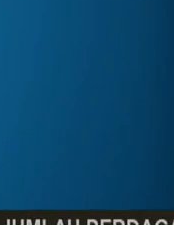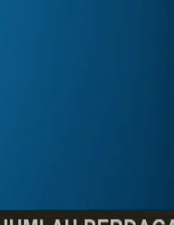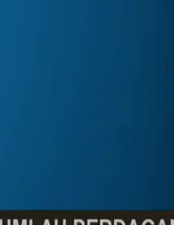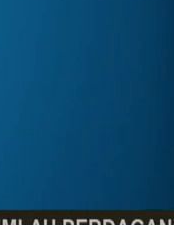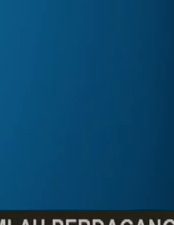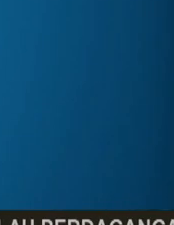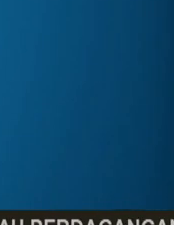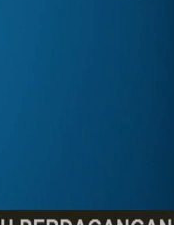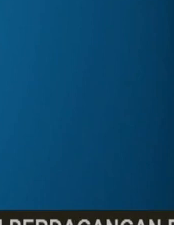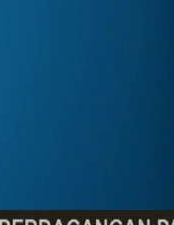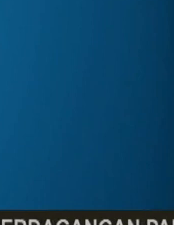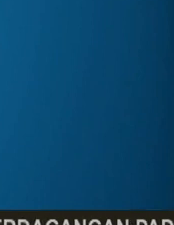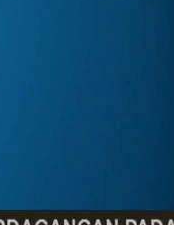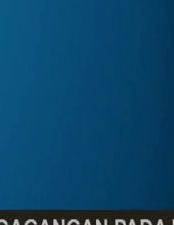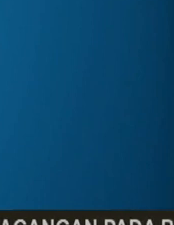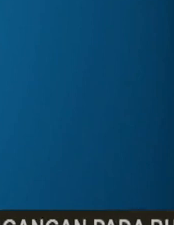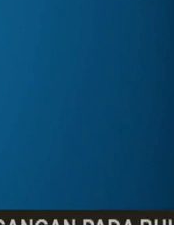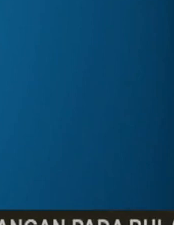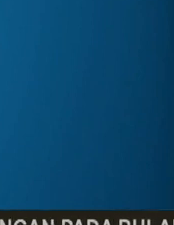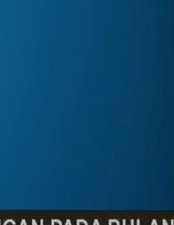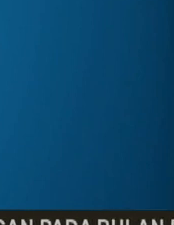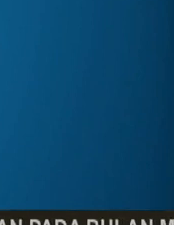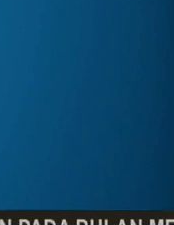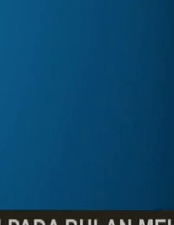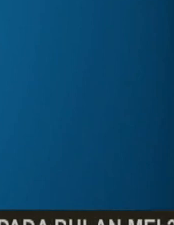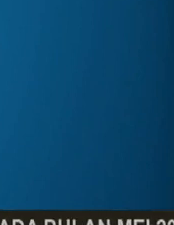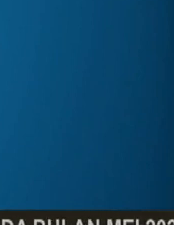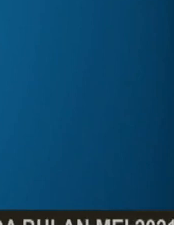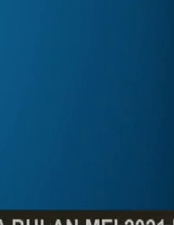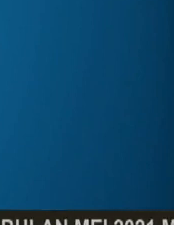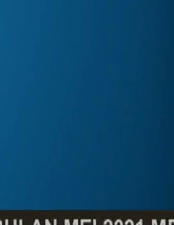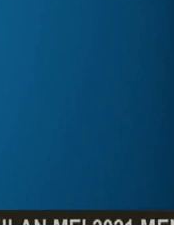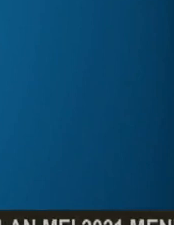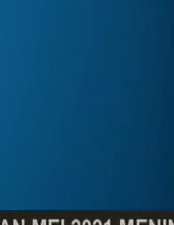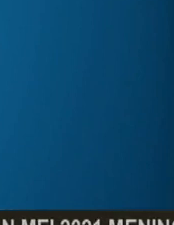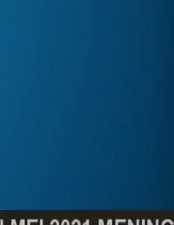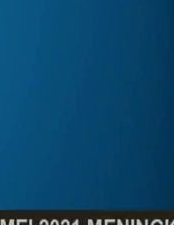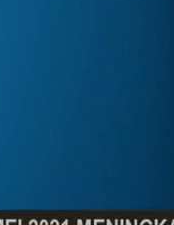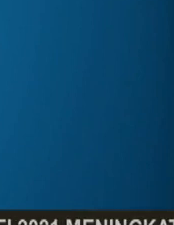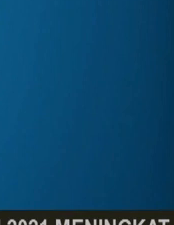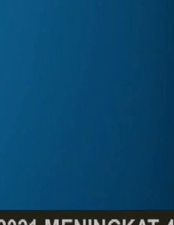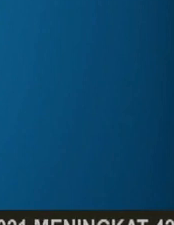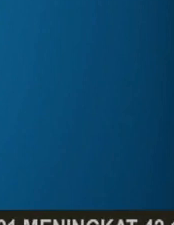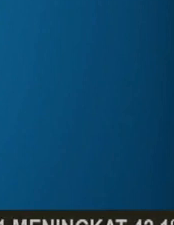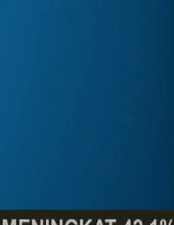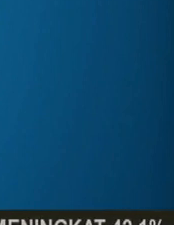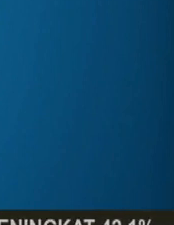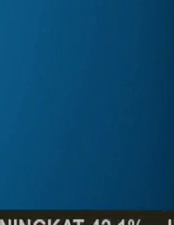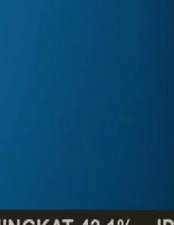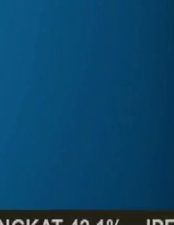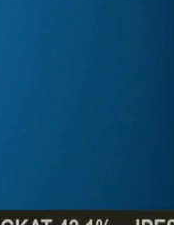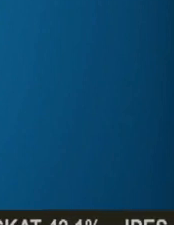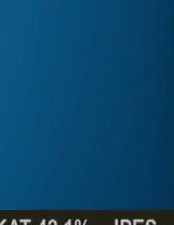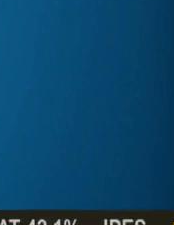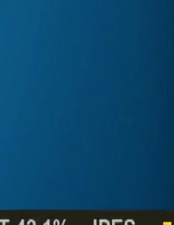Oh iya kok paling Han diberikan tempo tujuh hari untuk menjelaskan den.com tahun tersebut jika gagal individu berkenaan